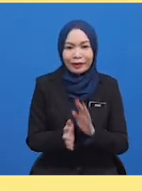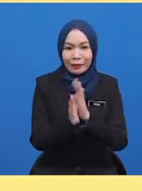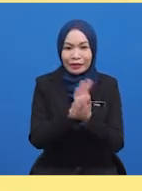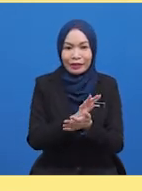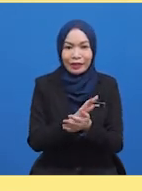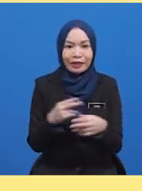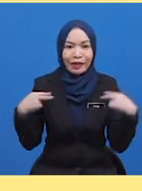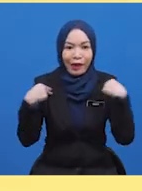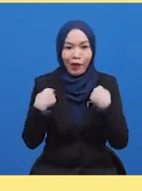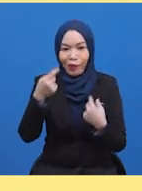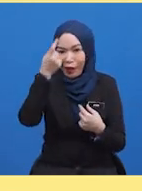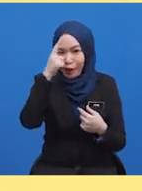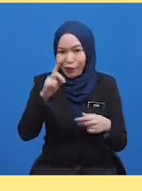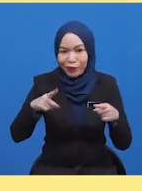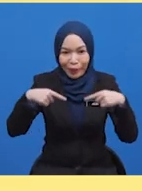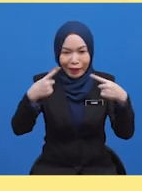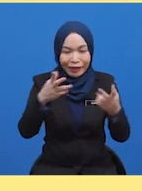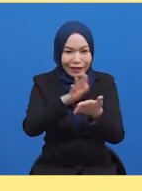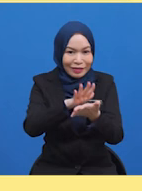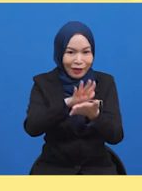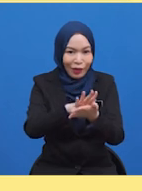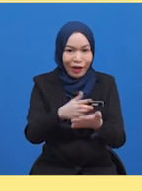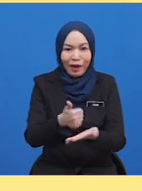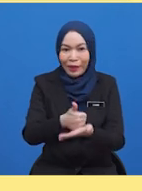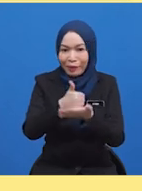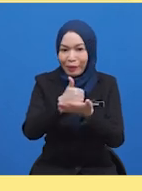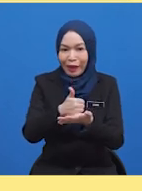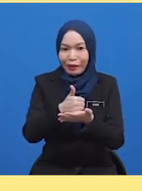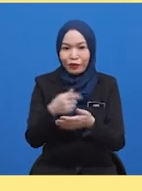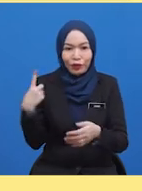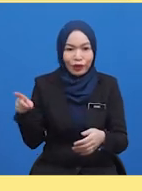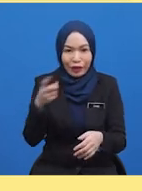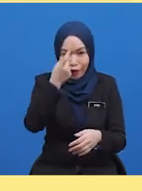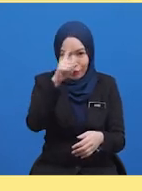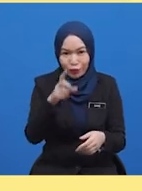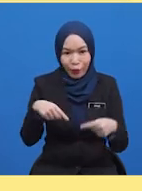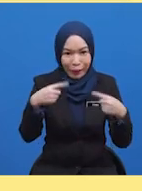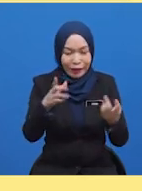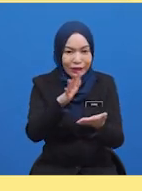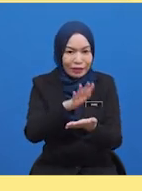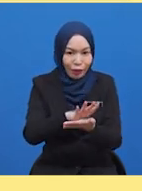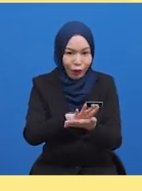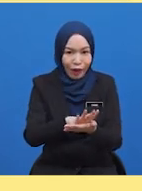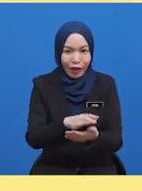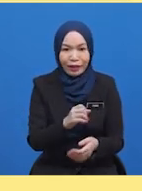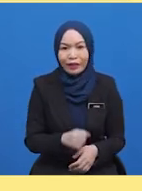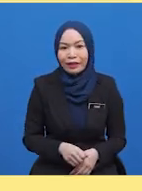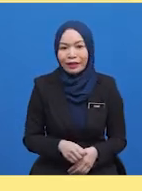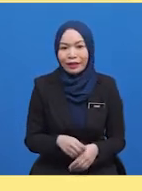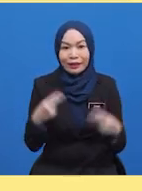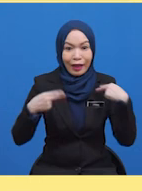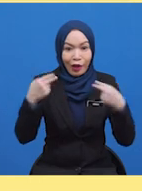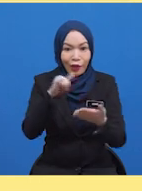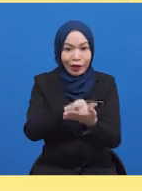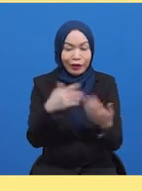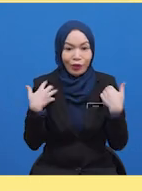kesekolah tuyoq merupakan seekor kerbau yang bersifat seperti manusia dan bersahabat